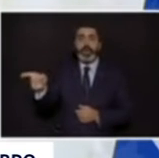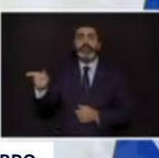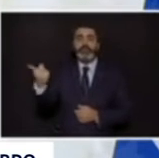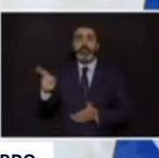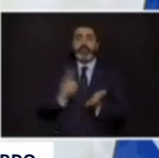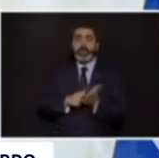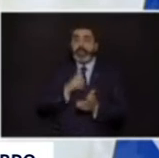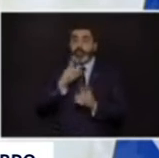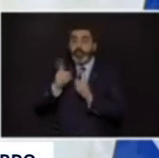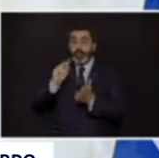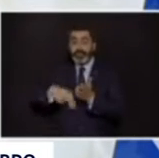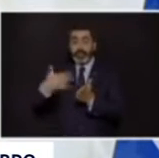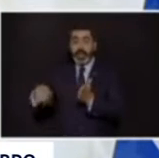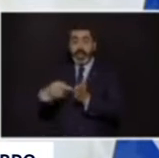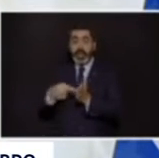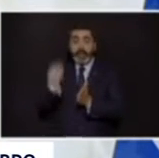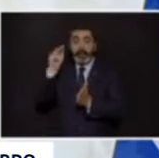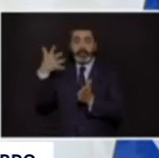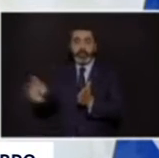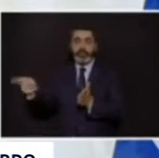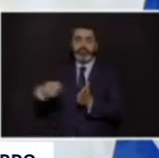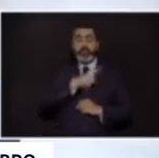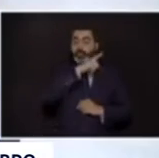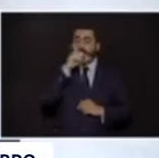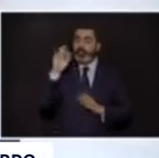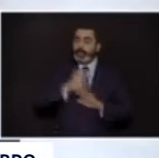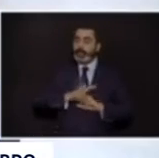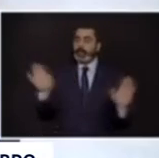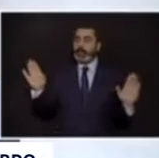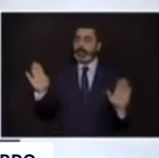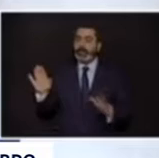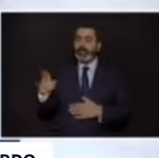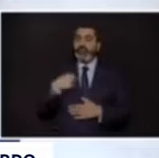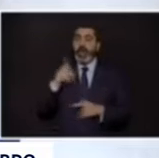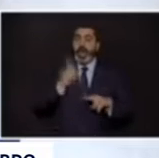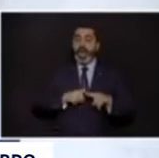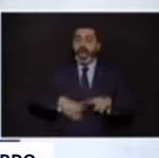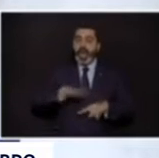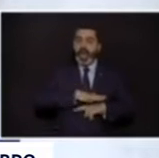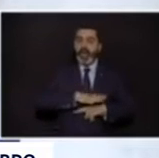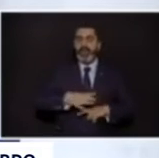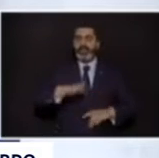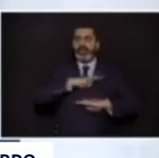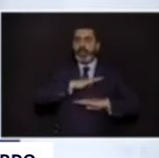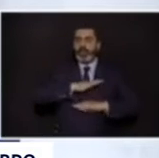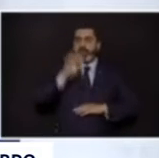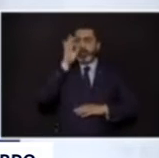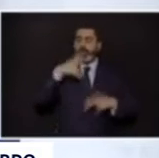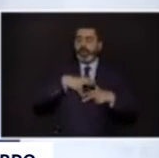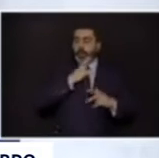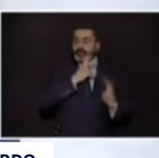σέβονται και να τηρούν αυτά που υποσχέθηκαν στο πλαίσιο της συγκεκριμένης συμφωνίας. Οι ελληνικές αρχές βρίσκονται αντιμέτωπες με μια πάρα πολύ